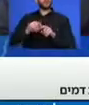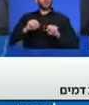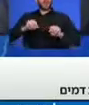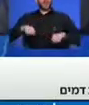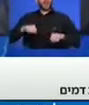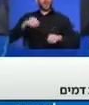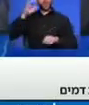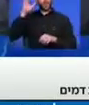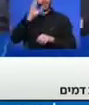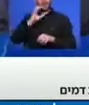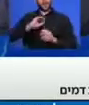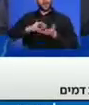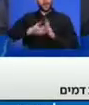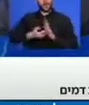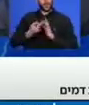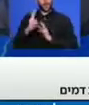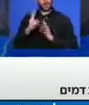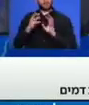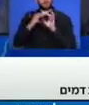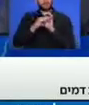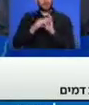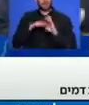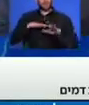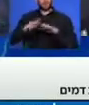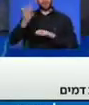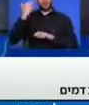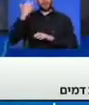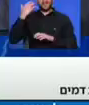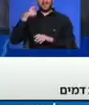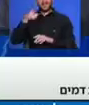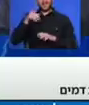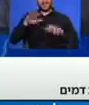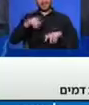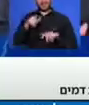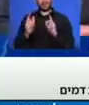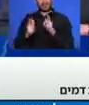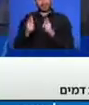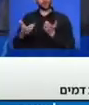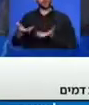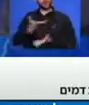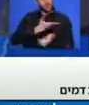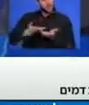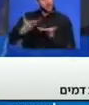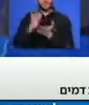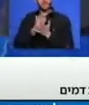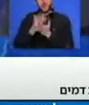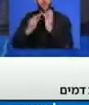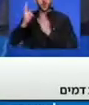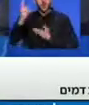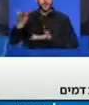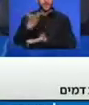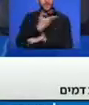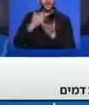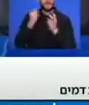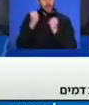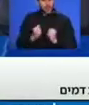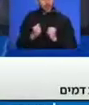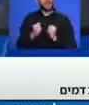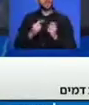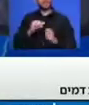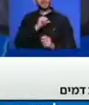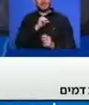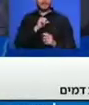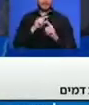אובמה חיזק והידק אותה, והממשלים שלפני אוברדור שיתפו את הפעולה והעצימו את שיתוף הפעולה הביטחוני, מתוך גם אינטרסים